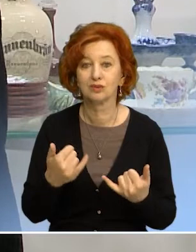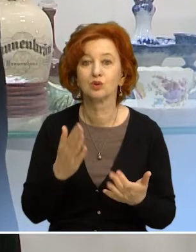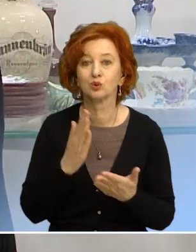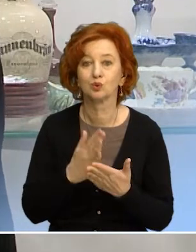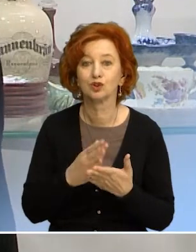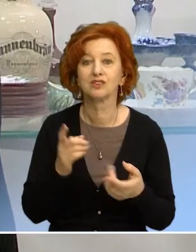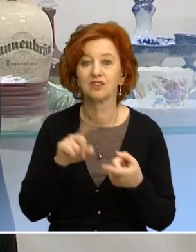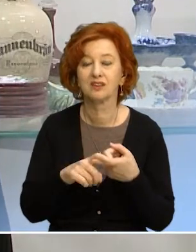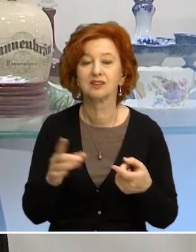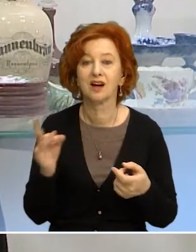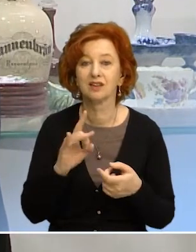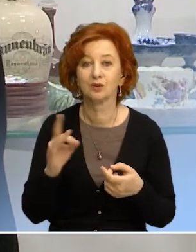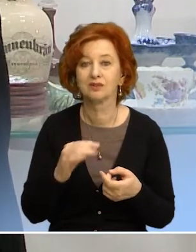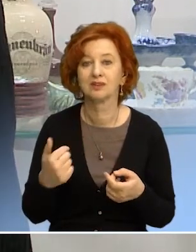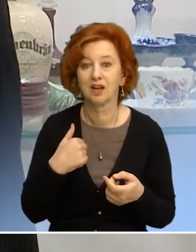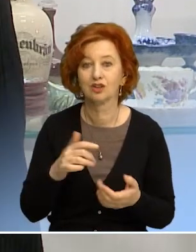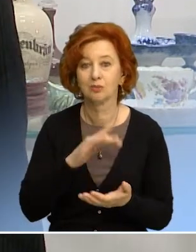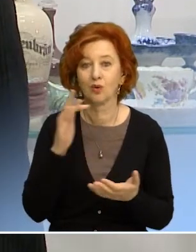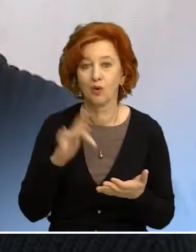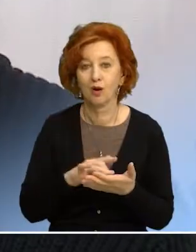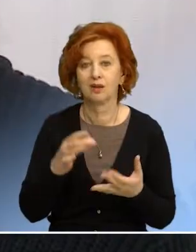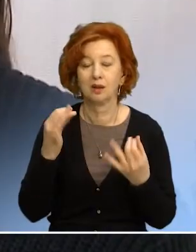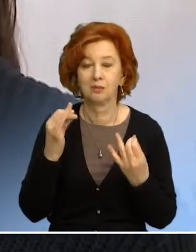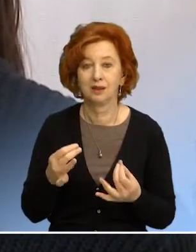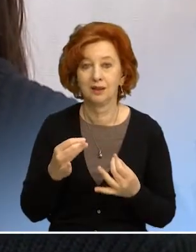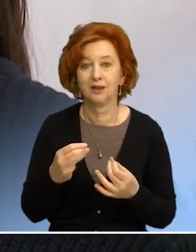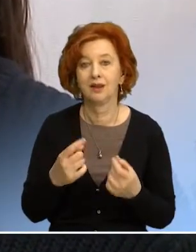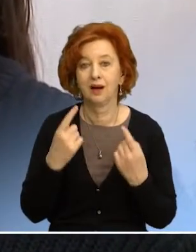существуют, связан с Ростовом, связан с нашим городом. И